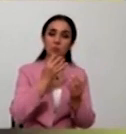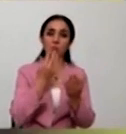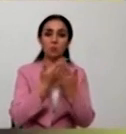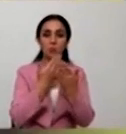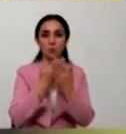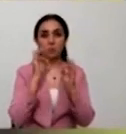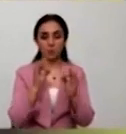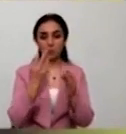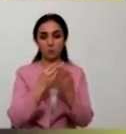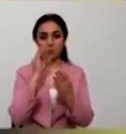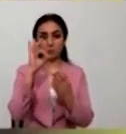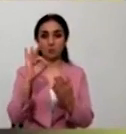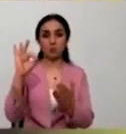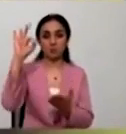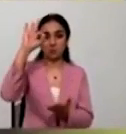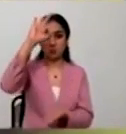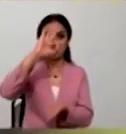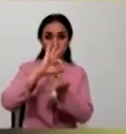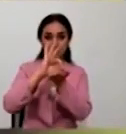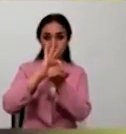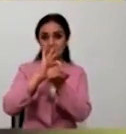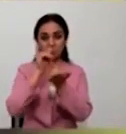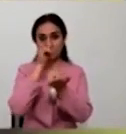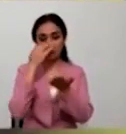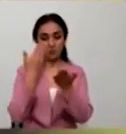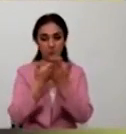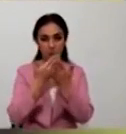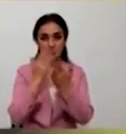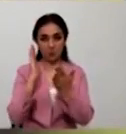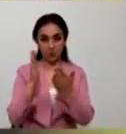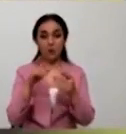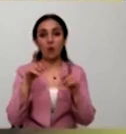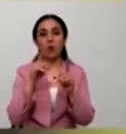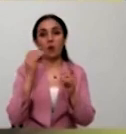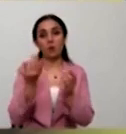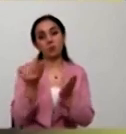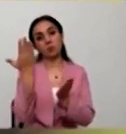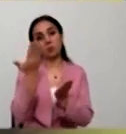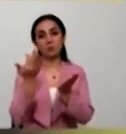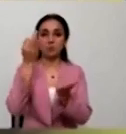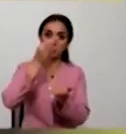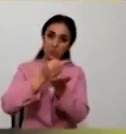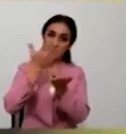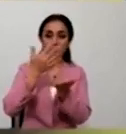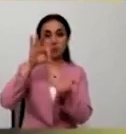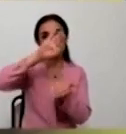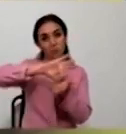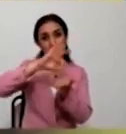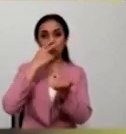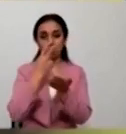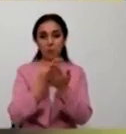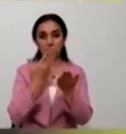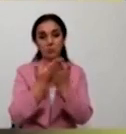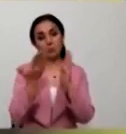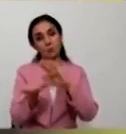qiladigan bo'lsak, ya'ni tangamiz tashlanganda tik turib qolmaydi deb faraz qilsak, u holda bizda tangamiz tashlanganda yoki